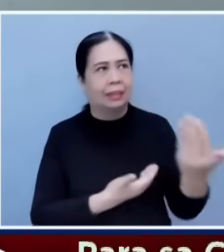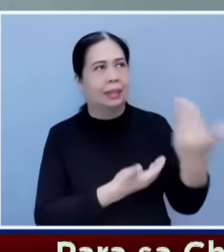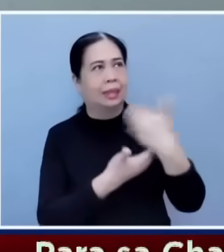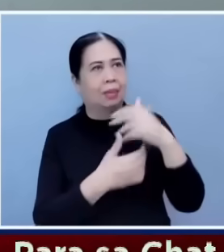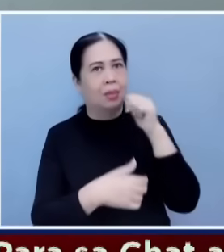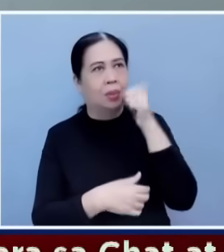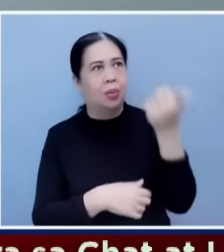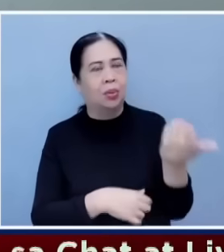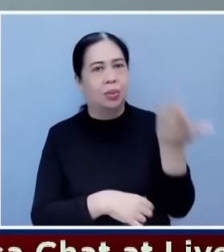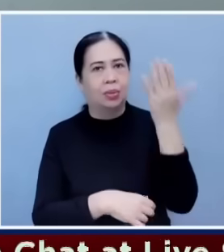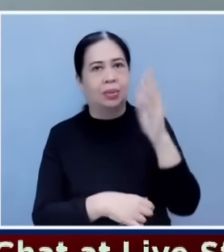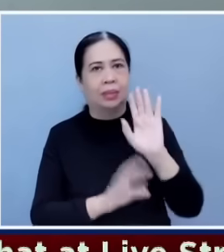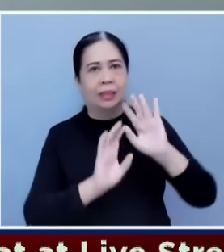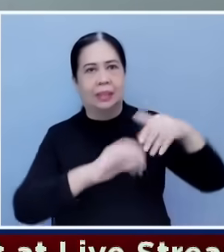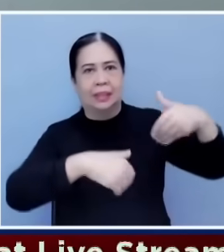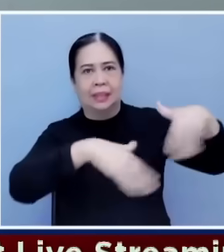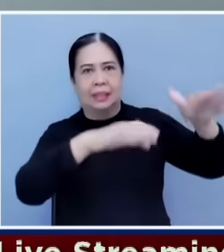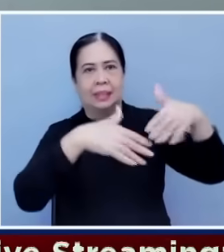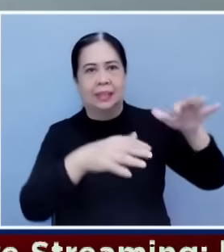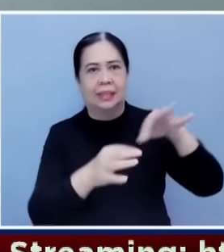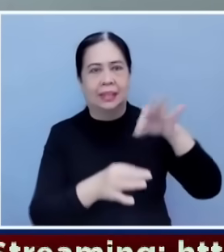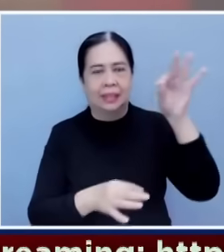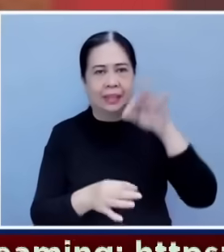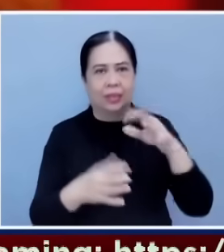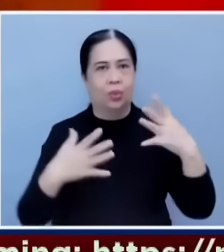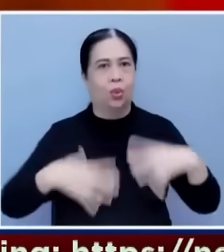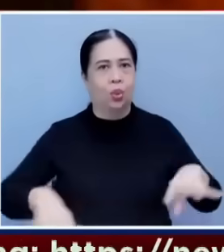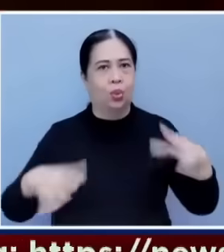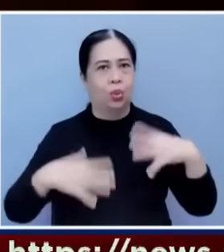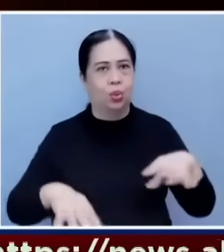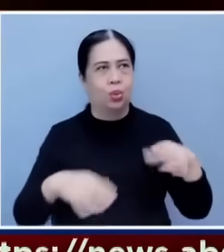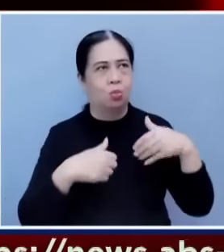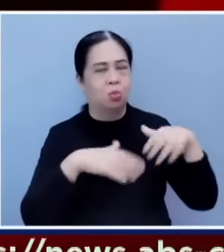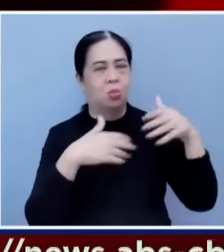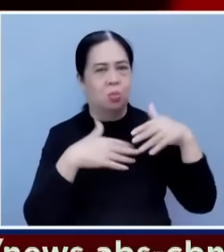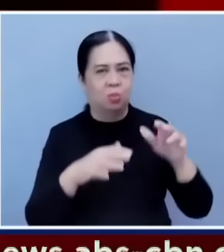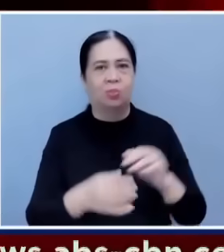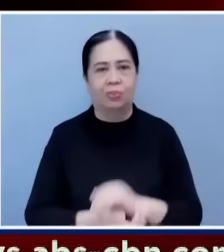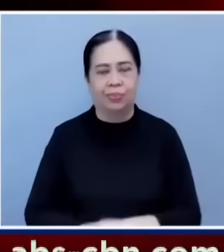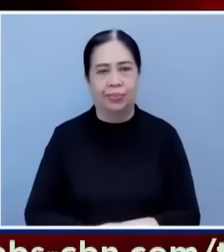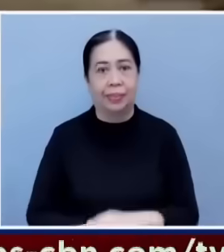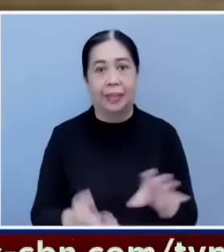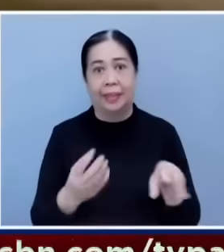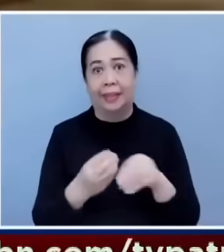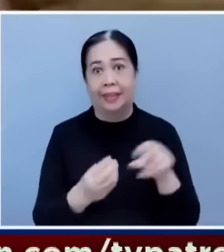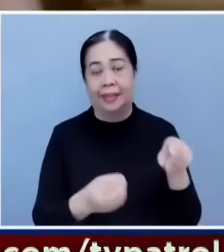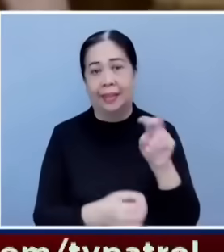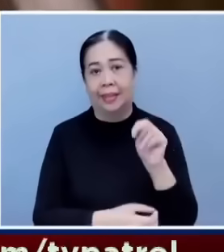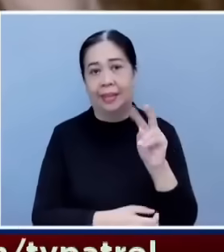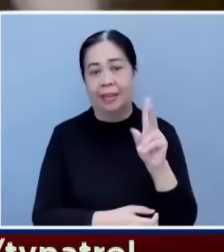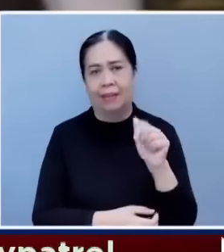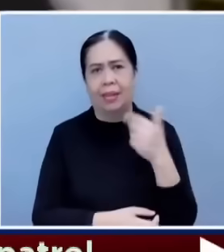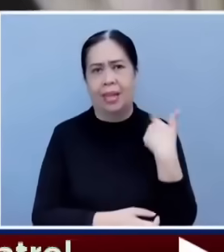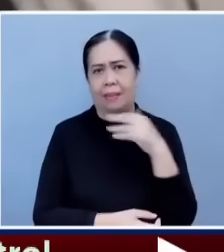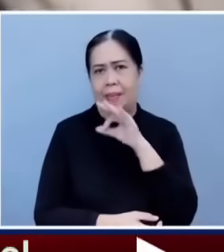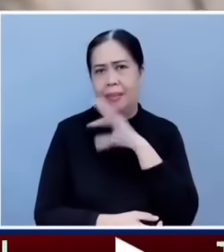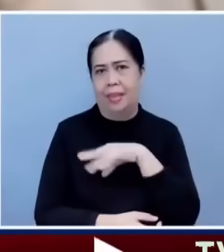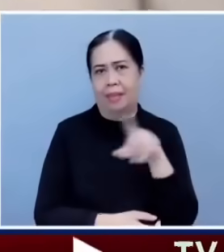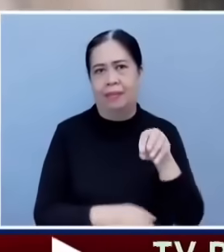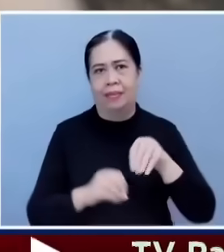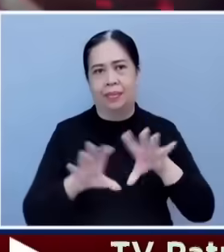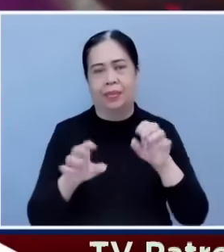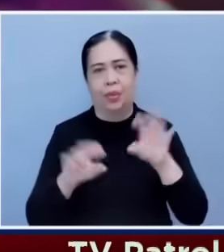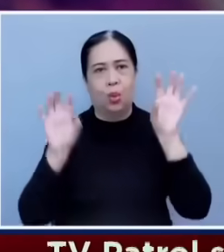kinabukasan. Parang ganun, kaya nagko-costume sila. Dagdag ni Naval, may benepisyo rin ang naglipa ng